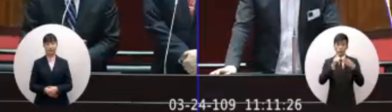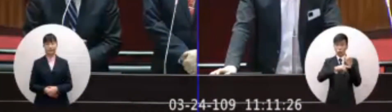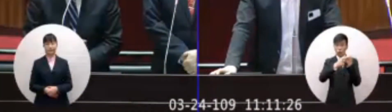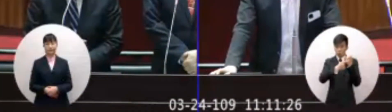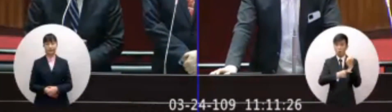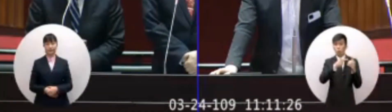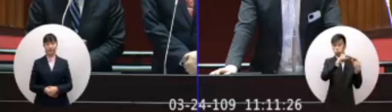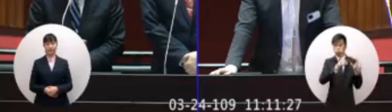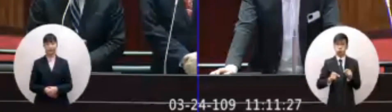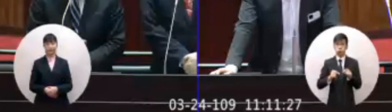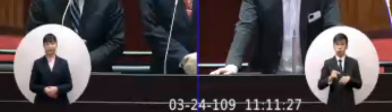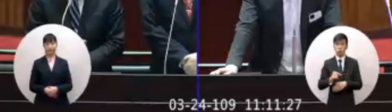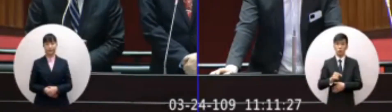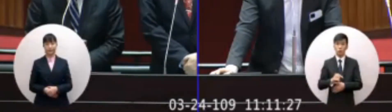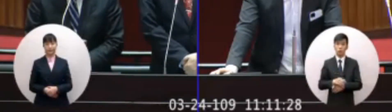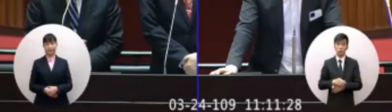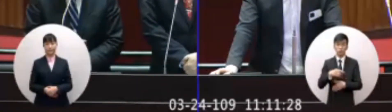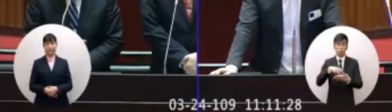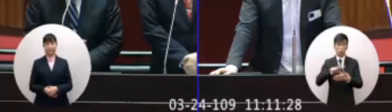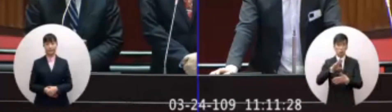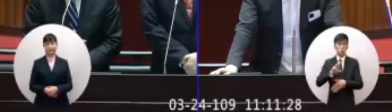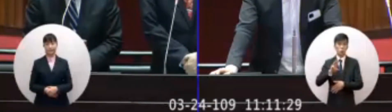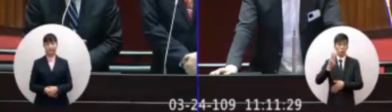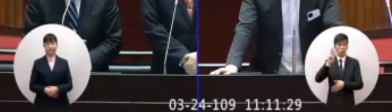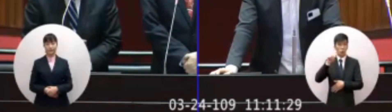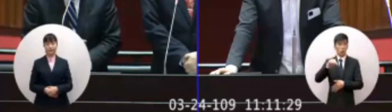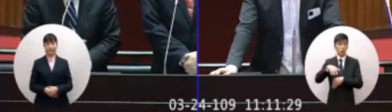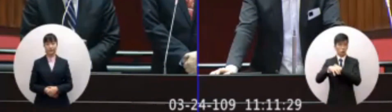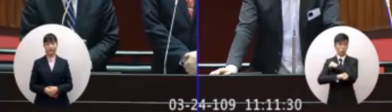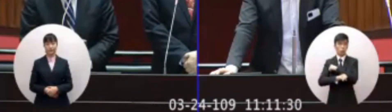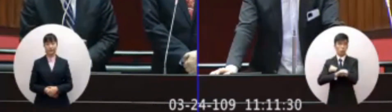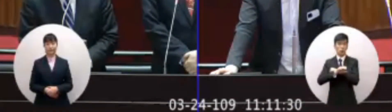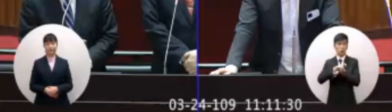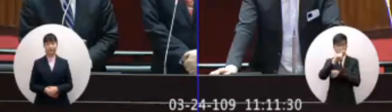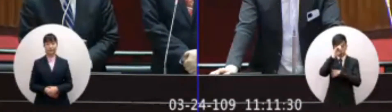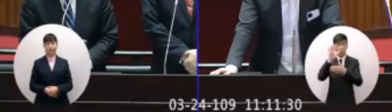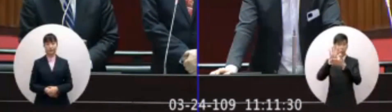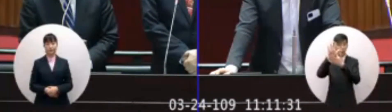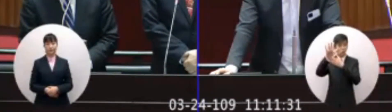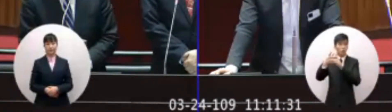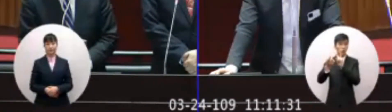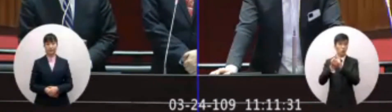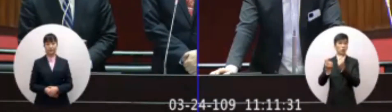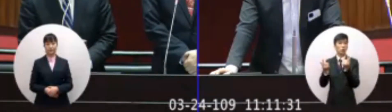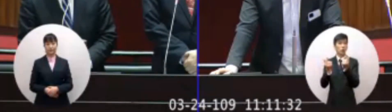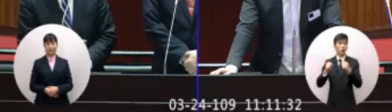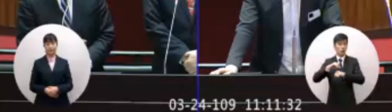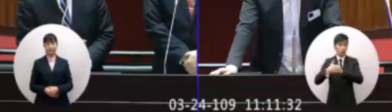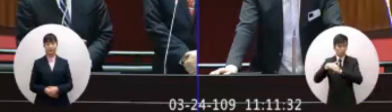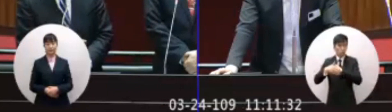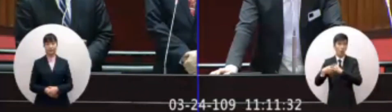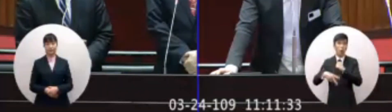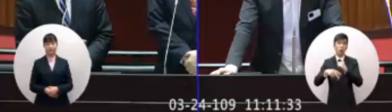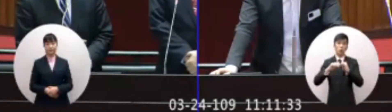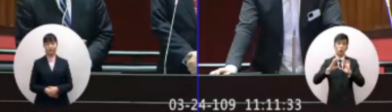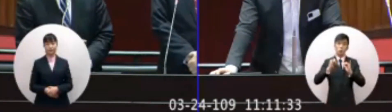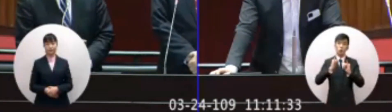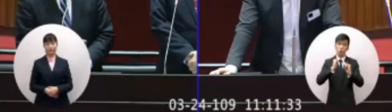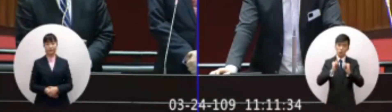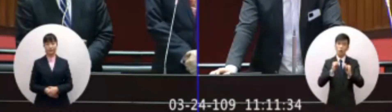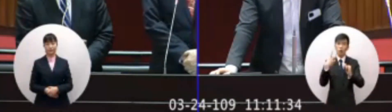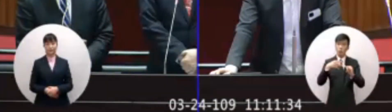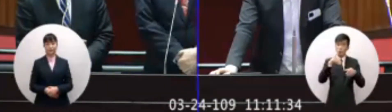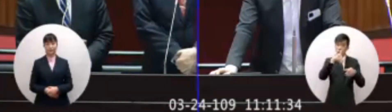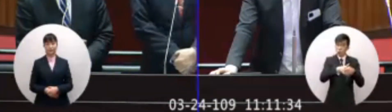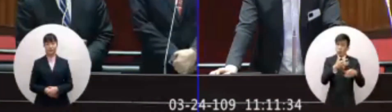值，有一个中型宣誓的机制。那我想，不管未来拄着健保议题，拄着国民管理的问题，甚至是投票的